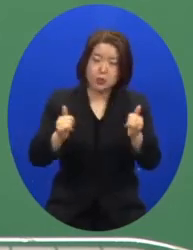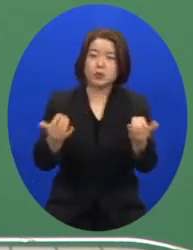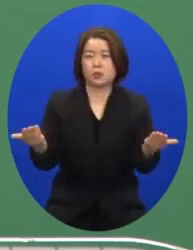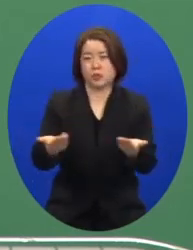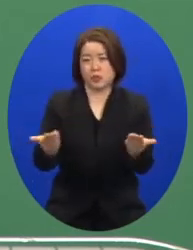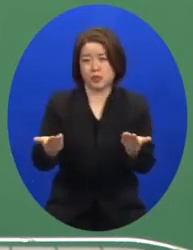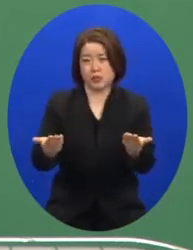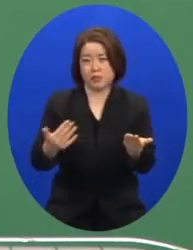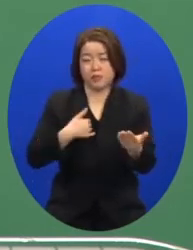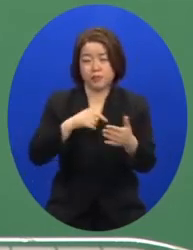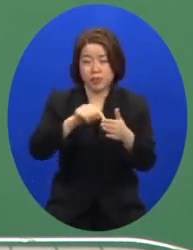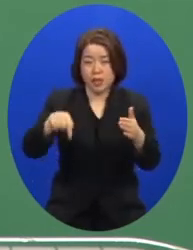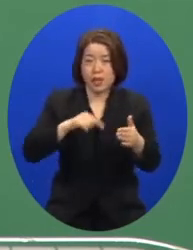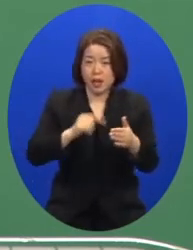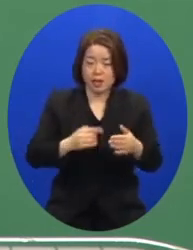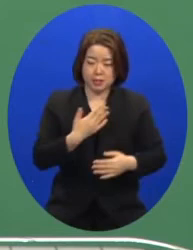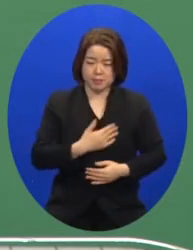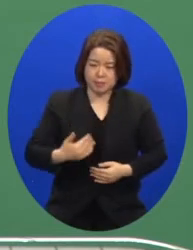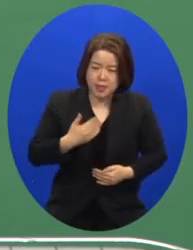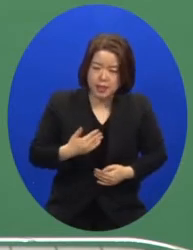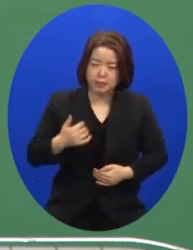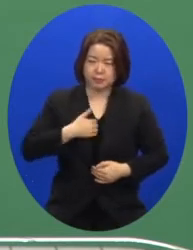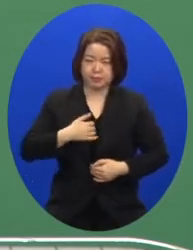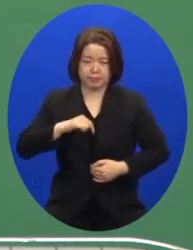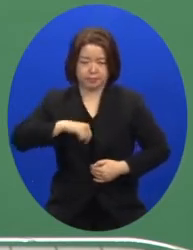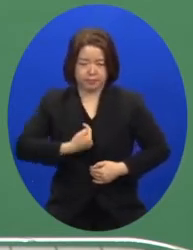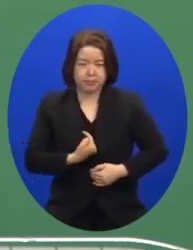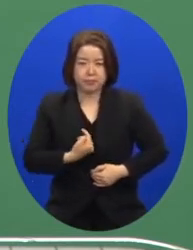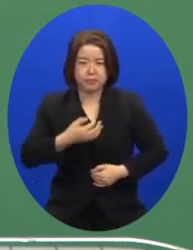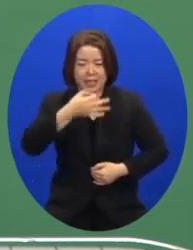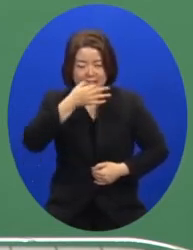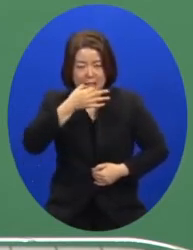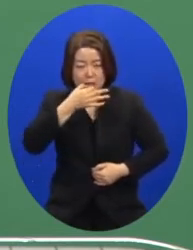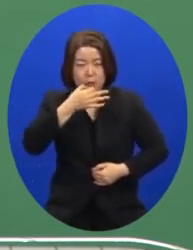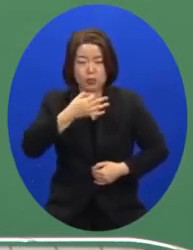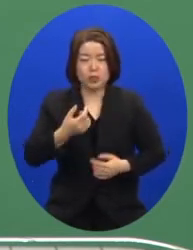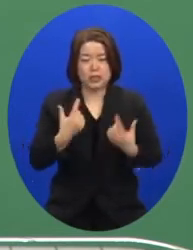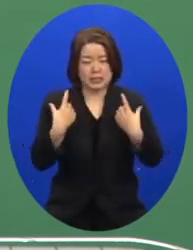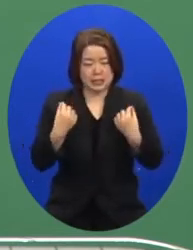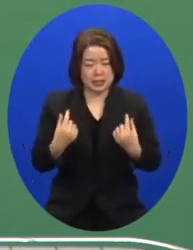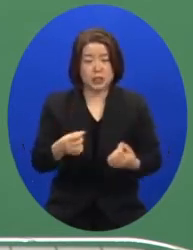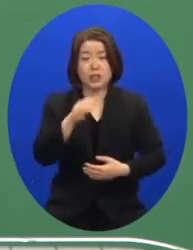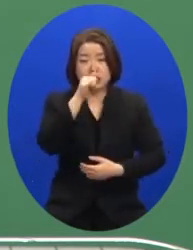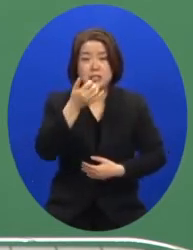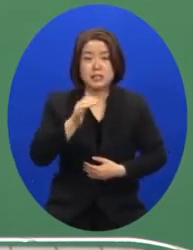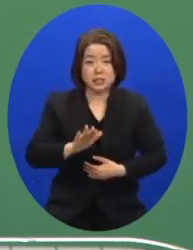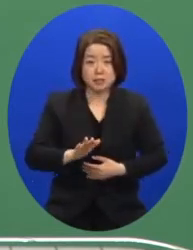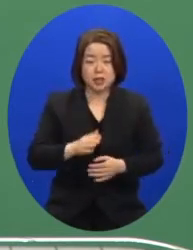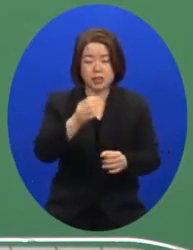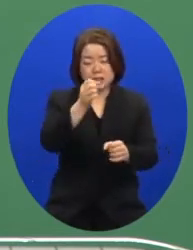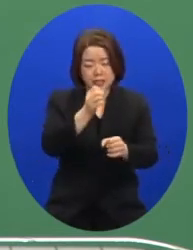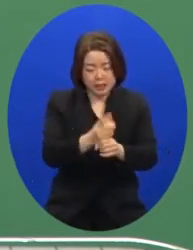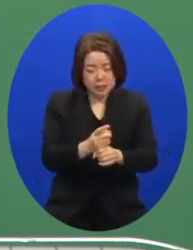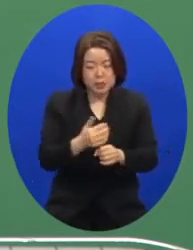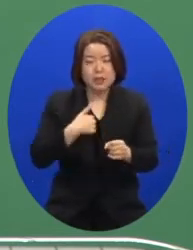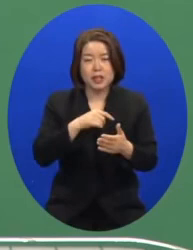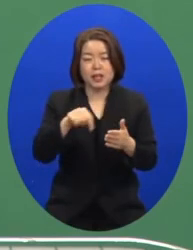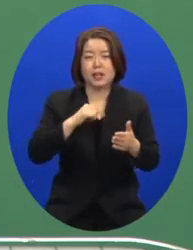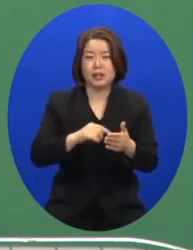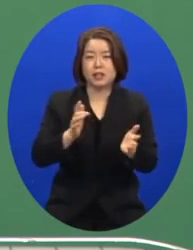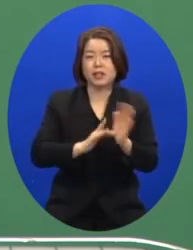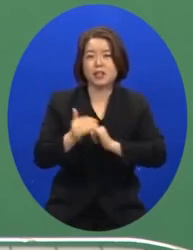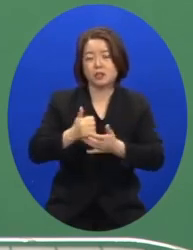아내 내 육신과 내자 에 욕구가 여전히 있지만 이미 우리 안에 예수님이 와야겠습니다